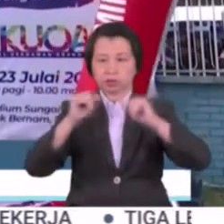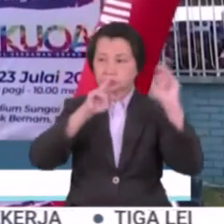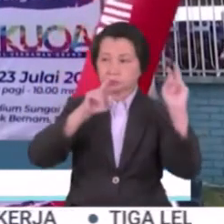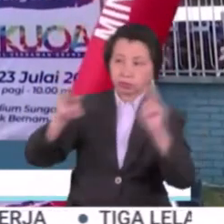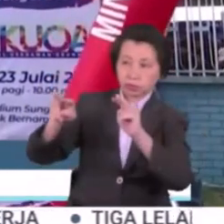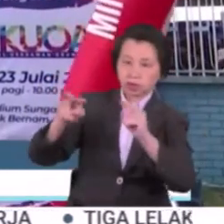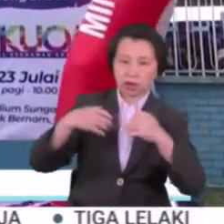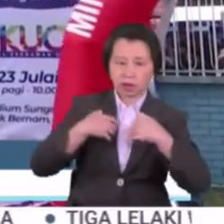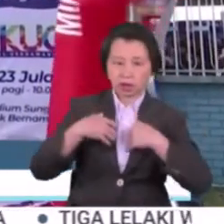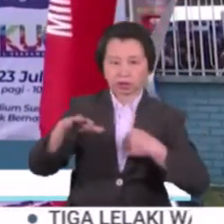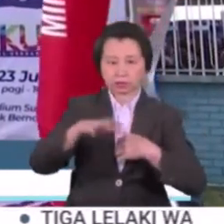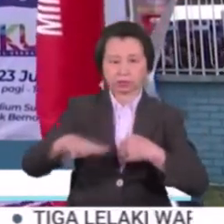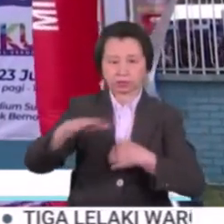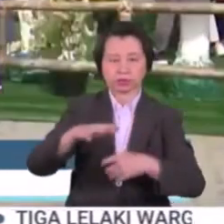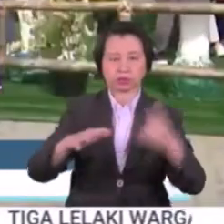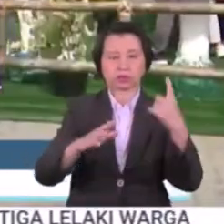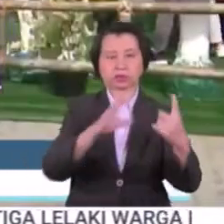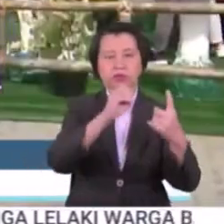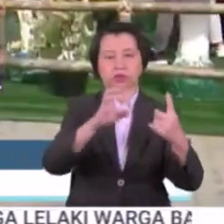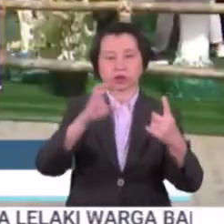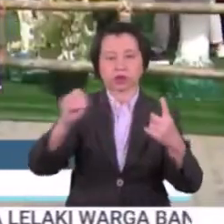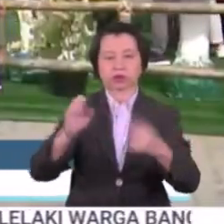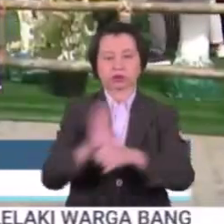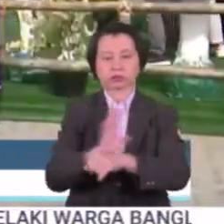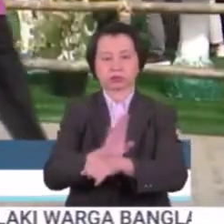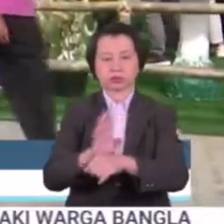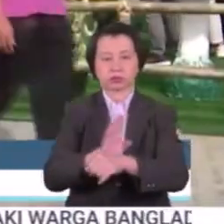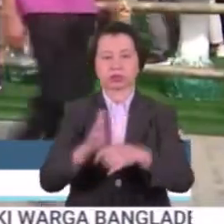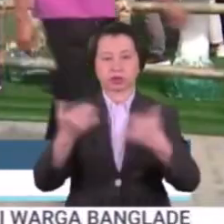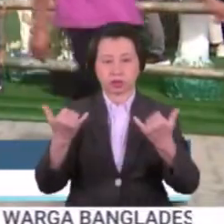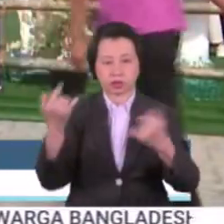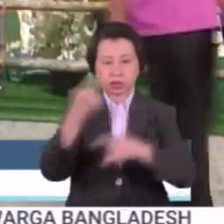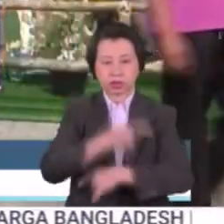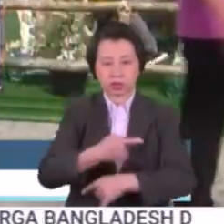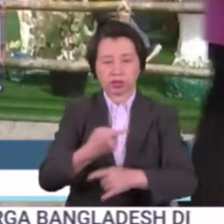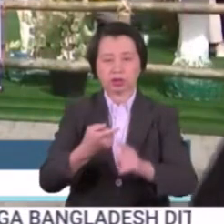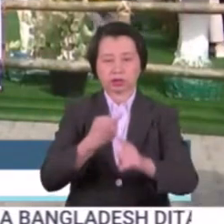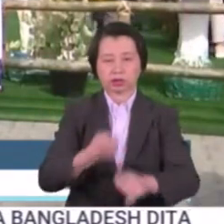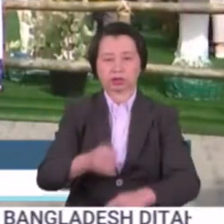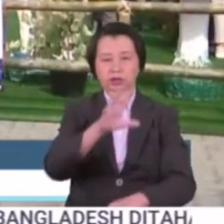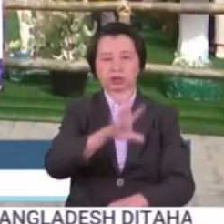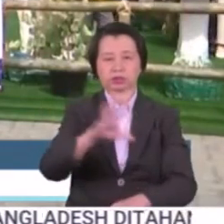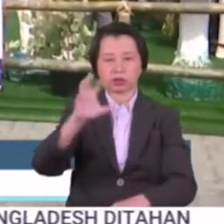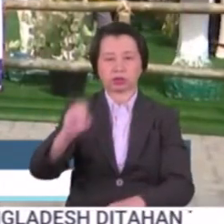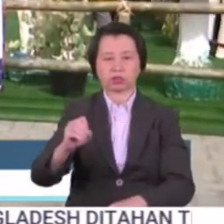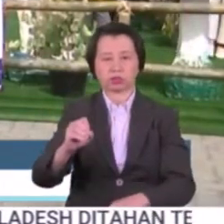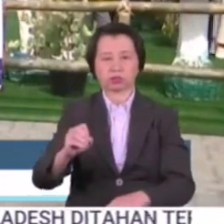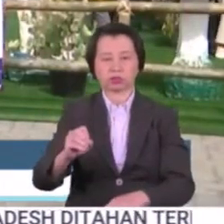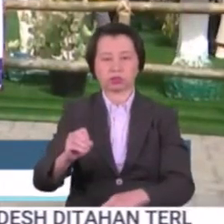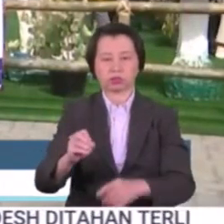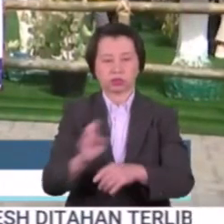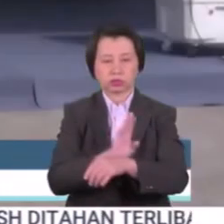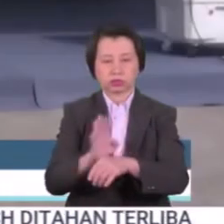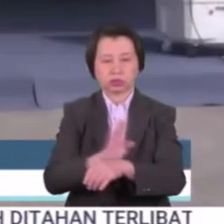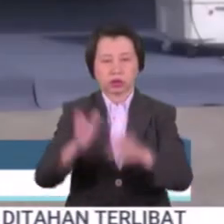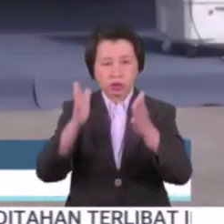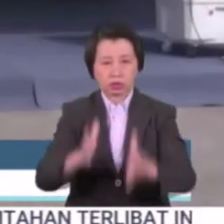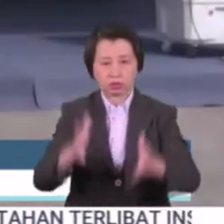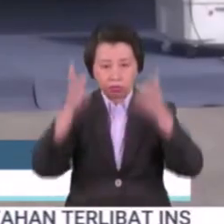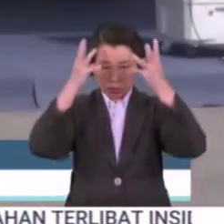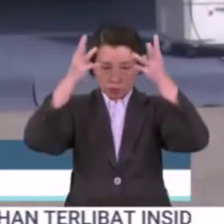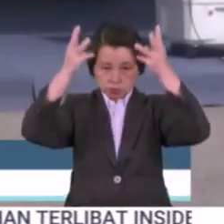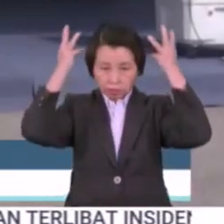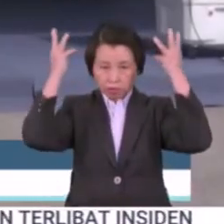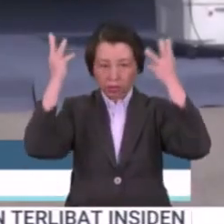ini ada lebih kurang 100 lebih Usahawan yang ada di pedang ini orang asli